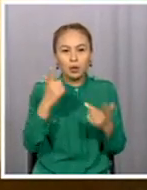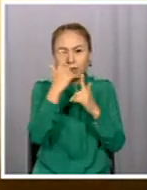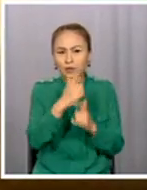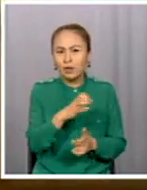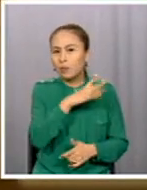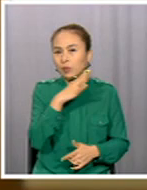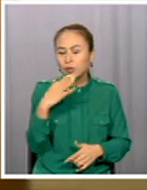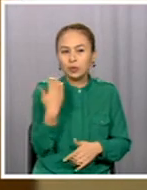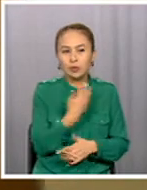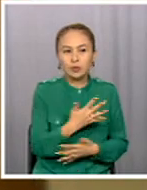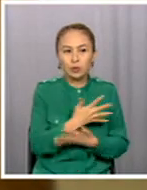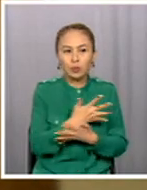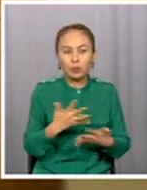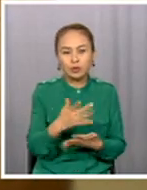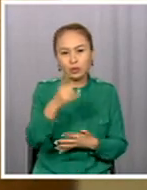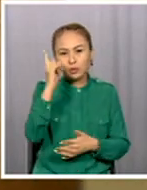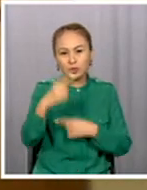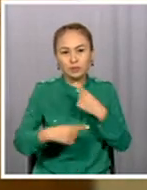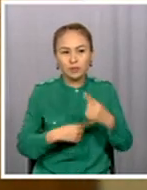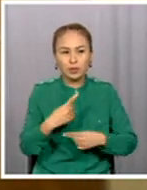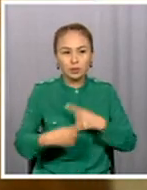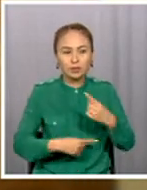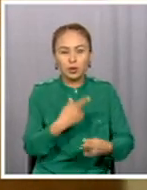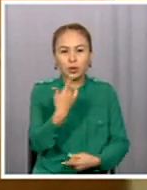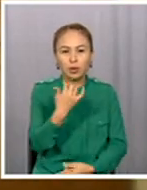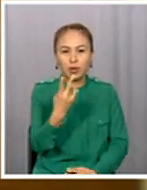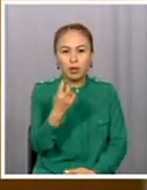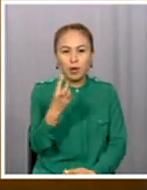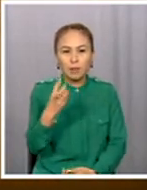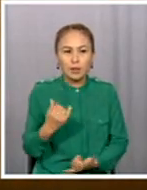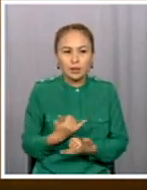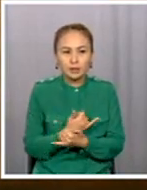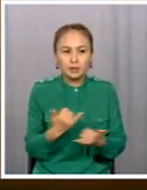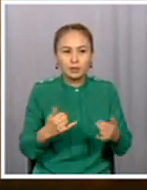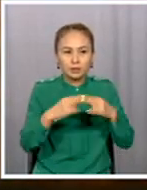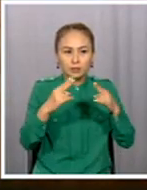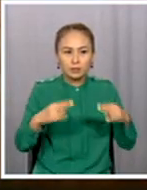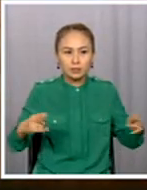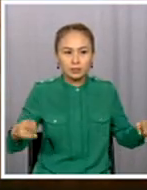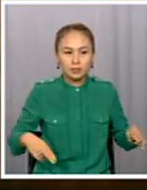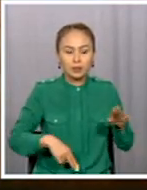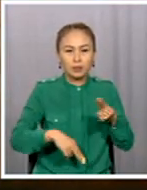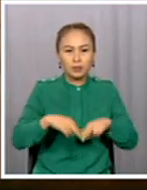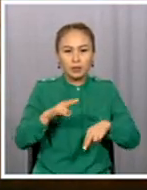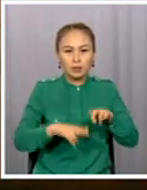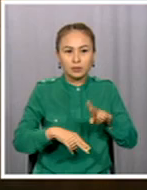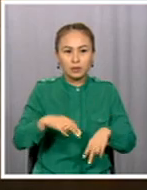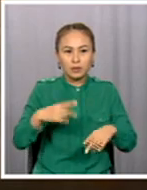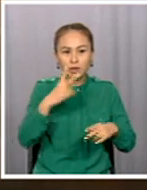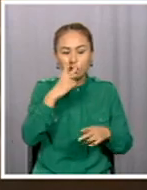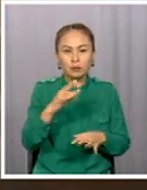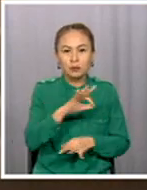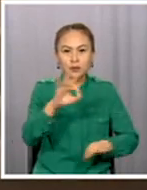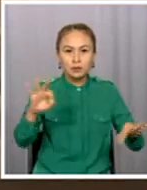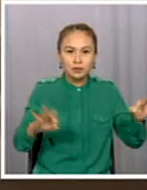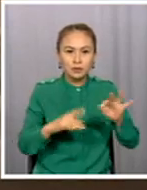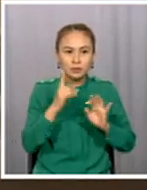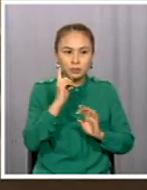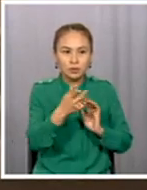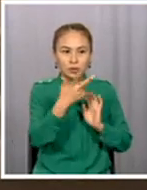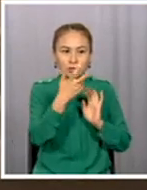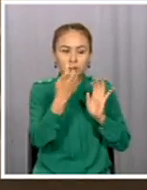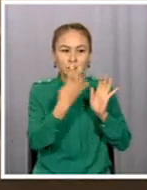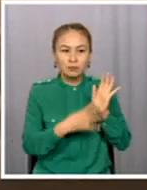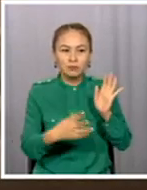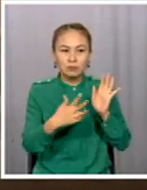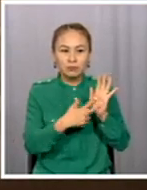солардың біреге атақты Әмір Темірдің ғұламаның құрметіне кесене салдыруы. Археологиялық кешеннің құрылысы 1398